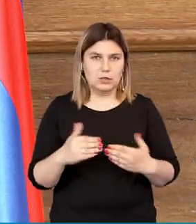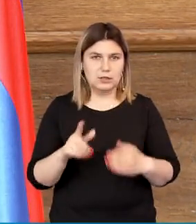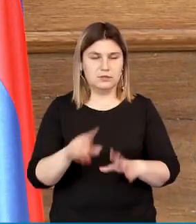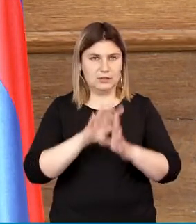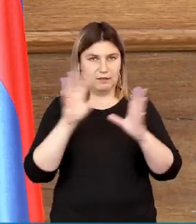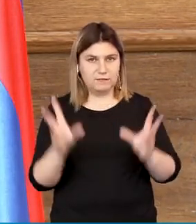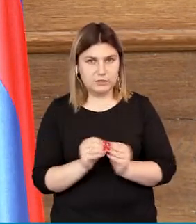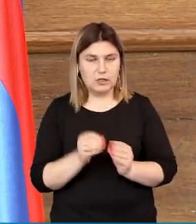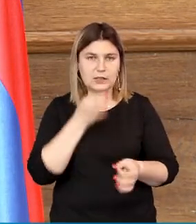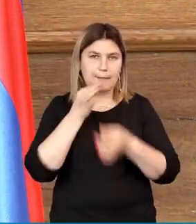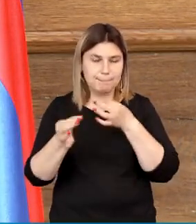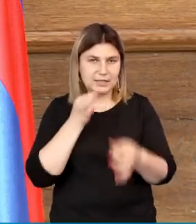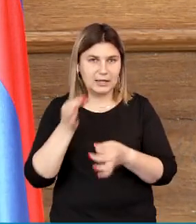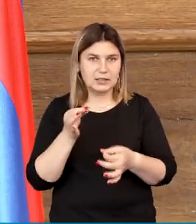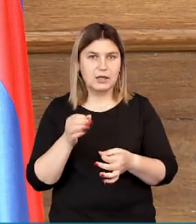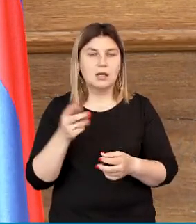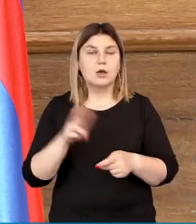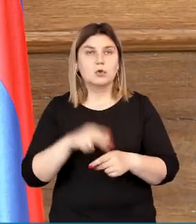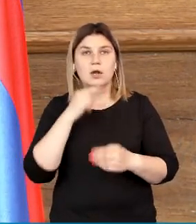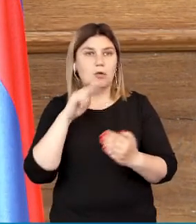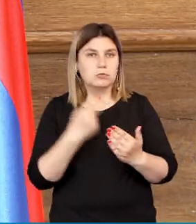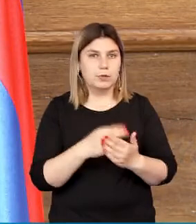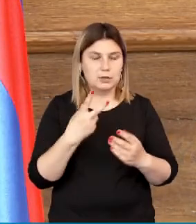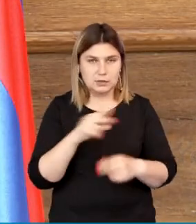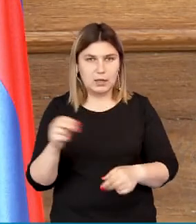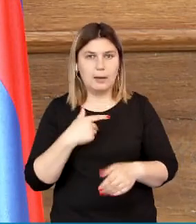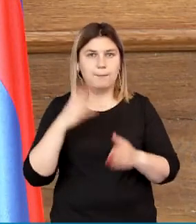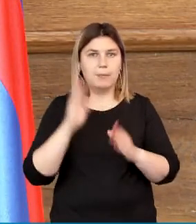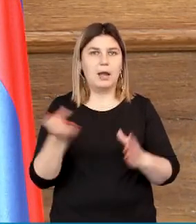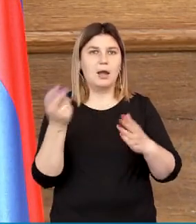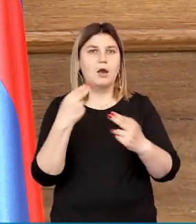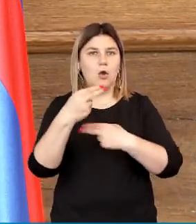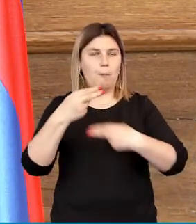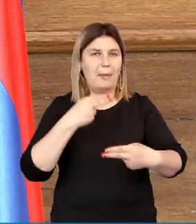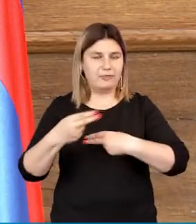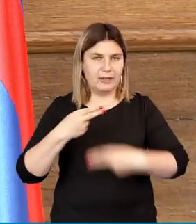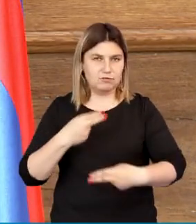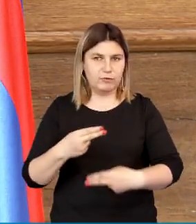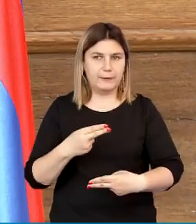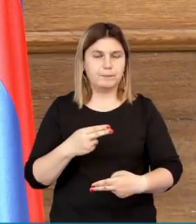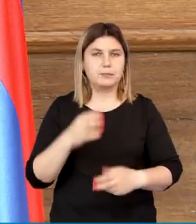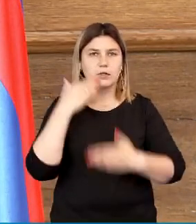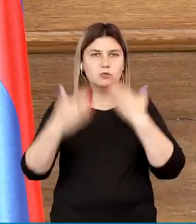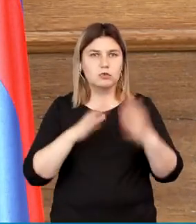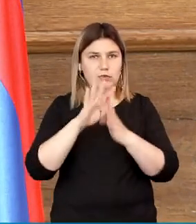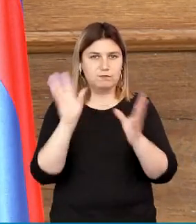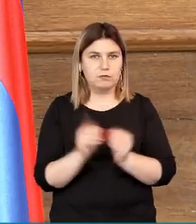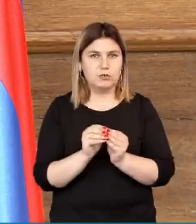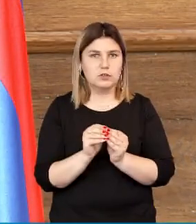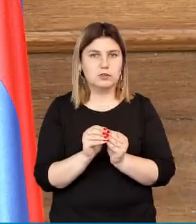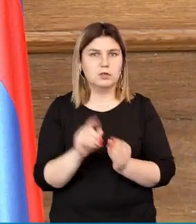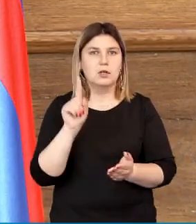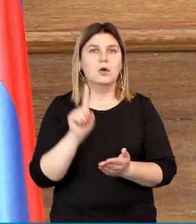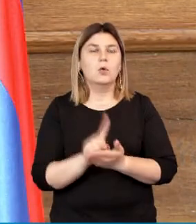wszystkie pytania. Na te, na które nie odpowiedziałem, postaramy się odpowiedzieć oczywiście w komentarzach. Życzę wszystkim